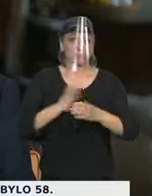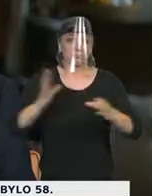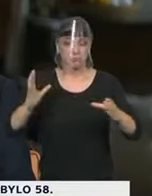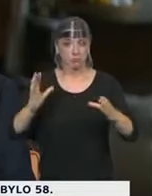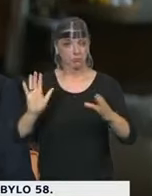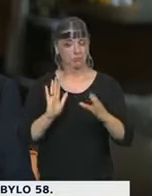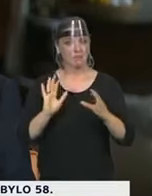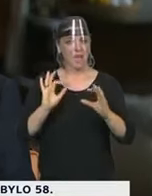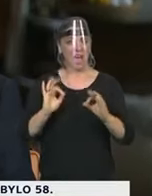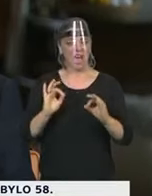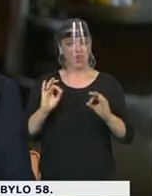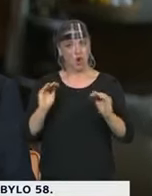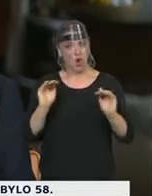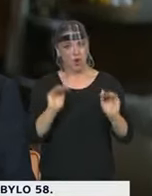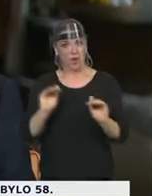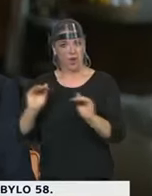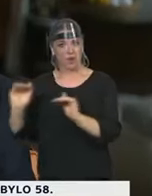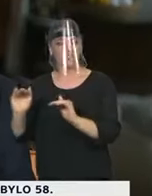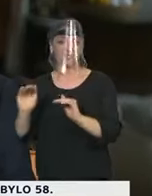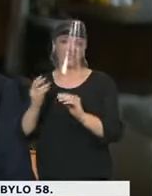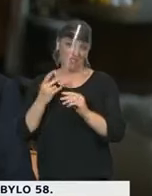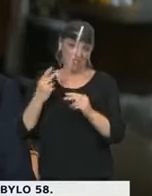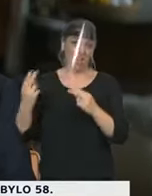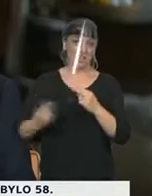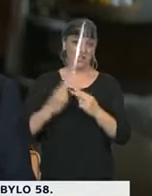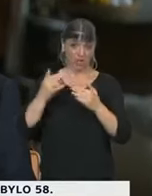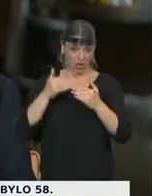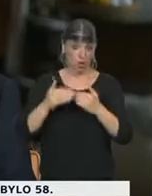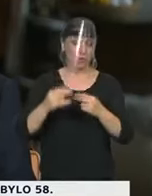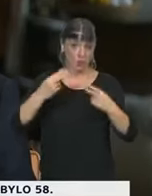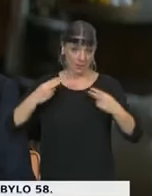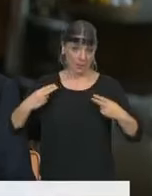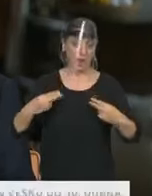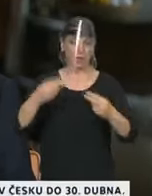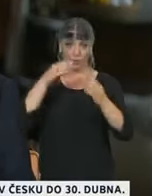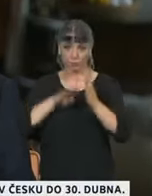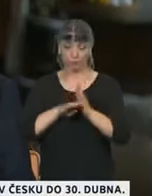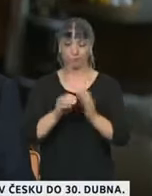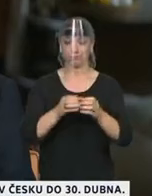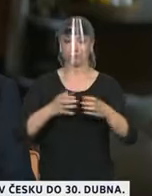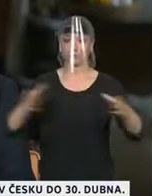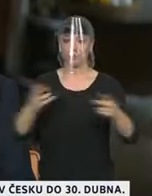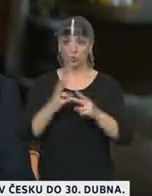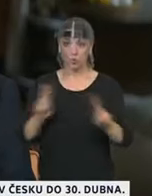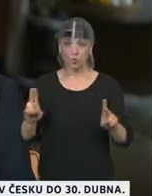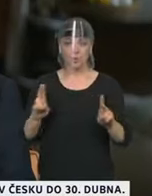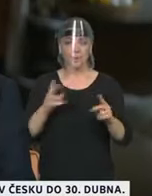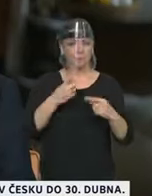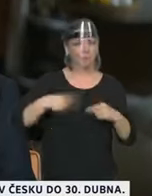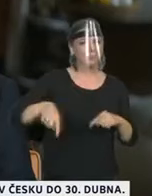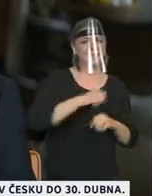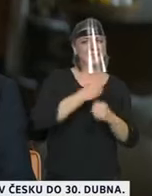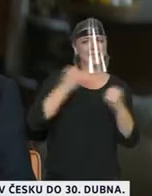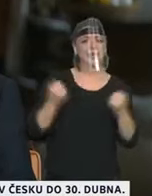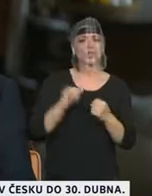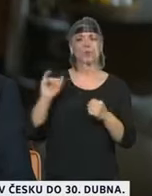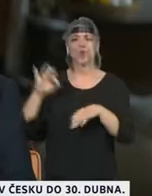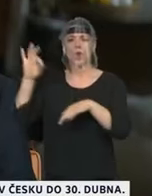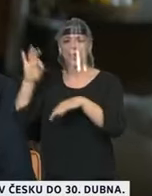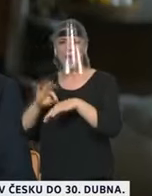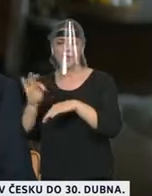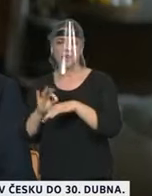růst nákazy může obnovit. Děláme vše proto, abychom našim zdravotníkům vytvořili co nejlepší